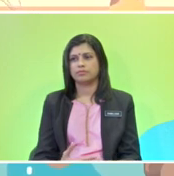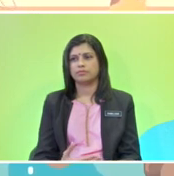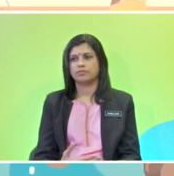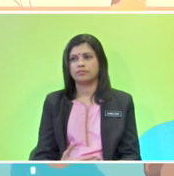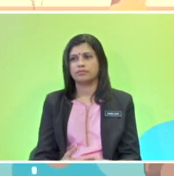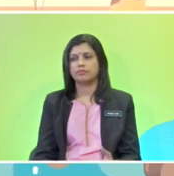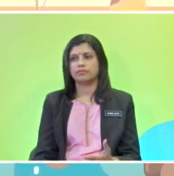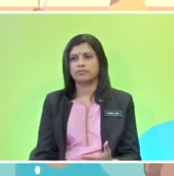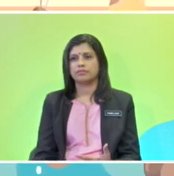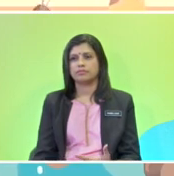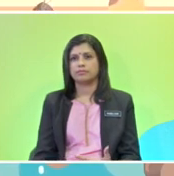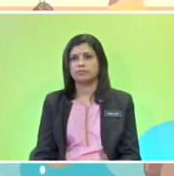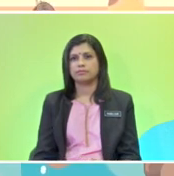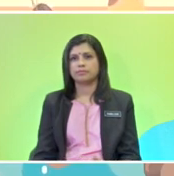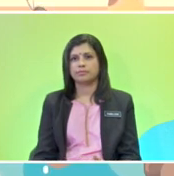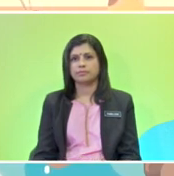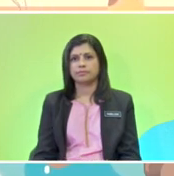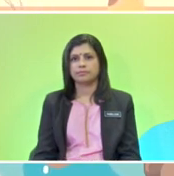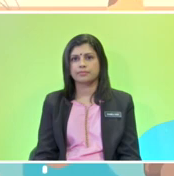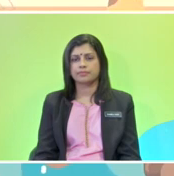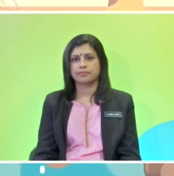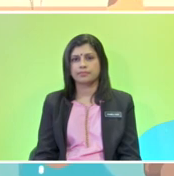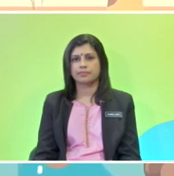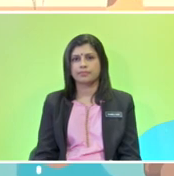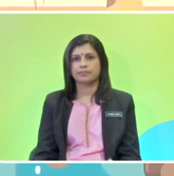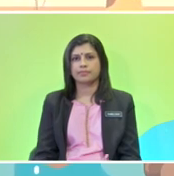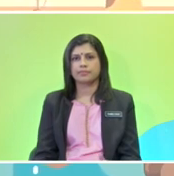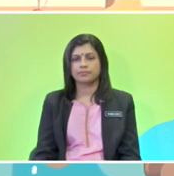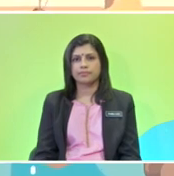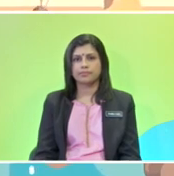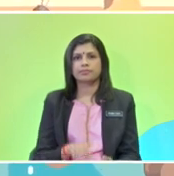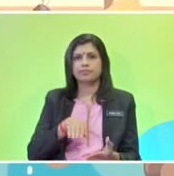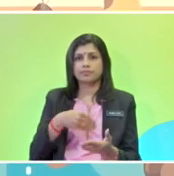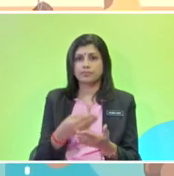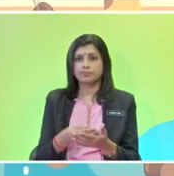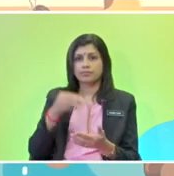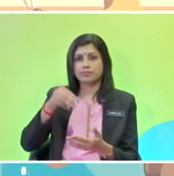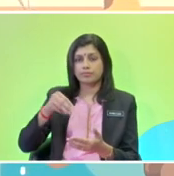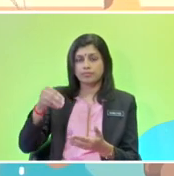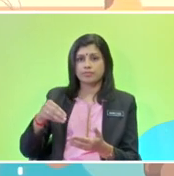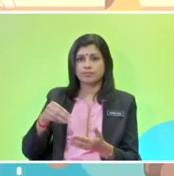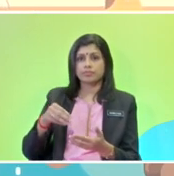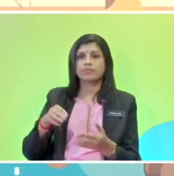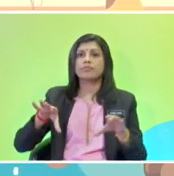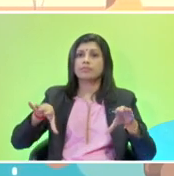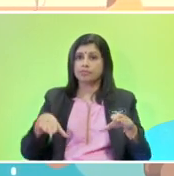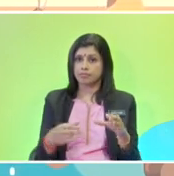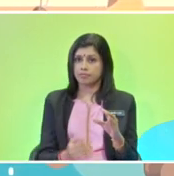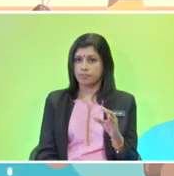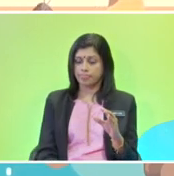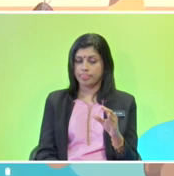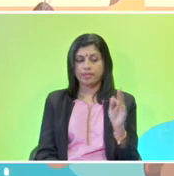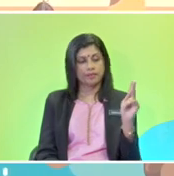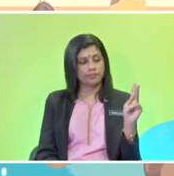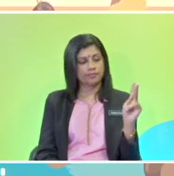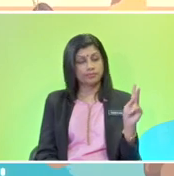semuanya ikut macam saya lah. Sebab kita memang belajar dari kanan ke kiri. Cuma nasihat